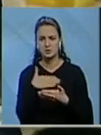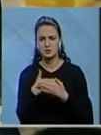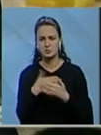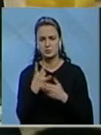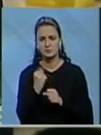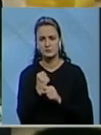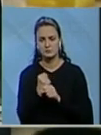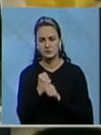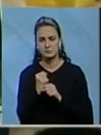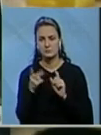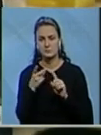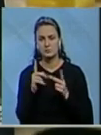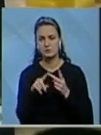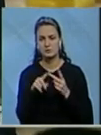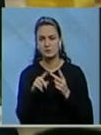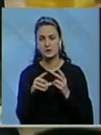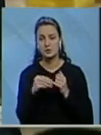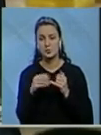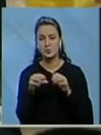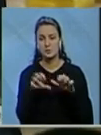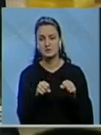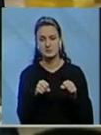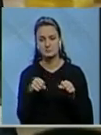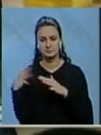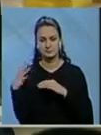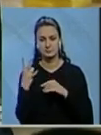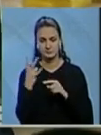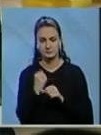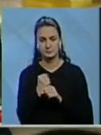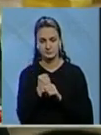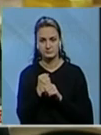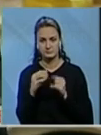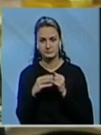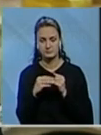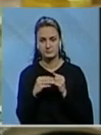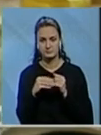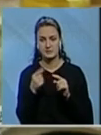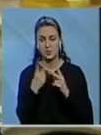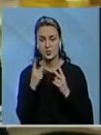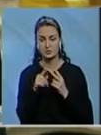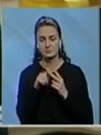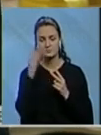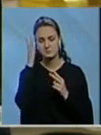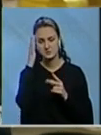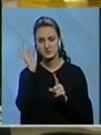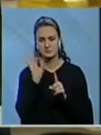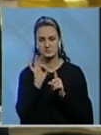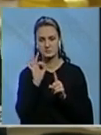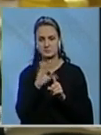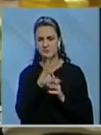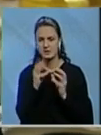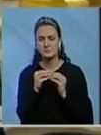ნაბიჯების გადადგმა, და მეორე დეოკუპაცია. ამ ორი ძირითადი მიზნის მისაღწევად ნებისმიერი